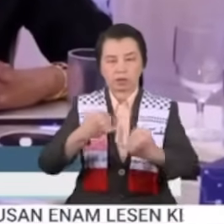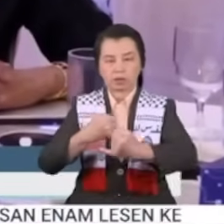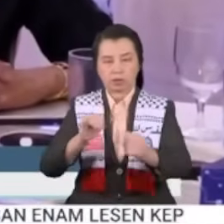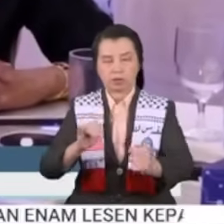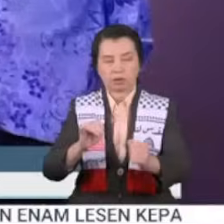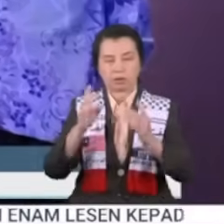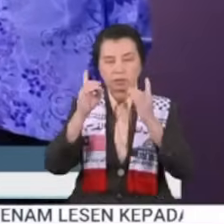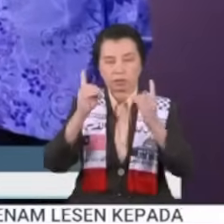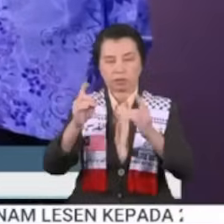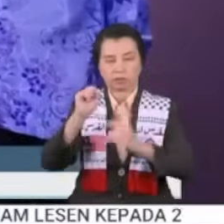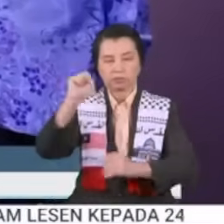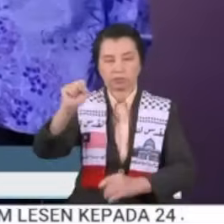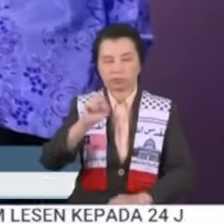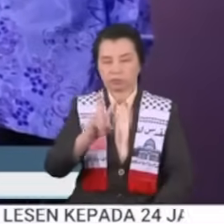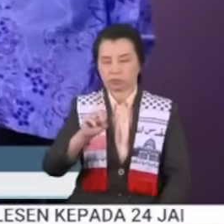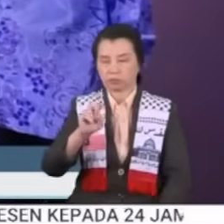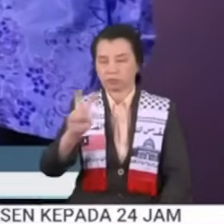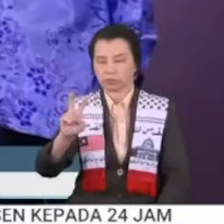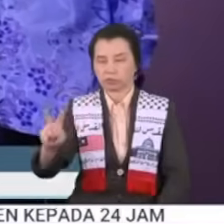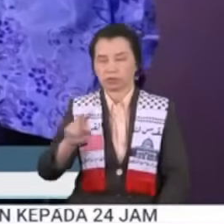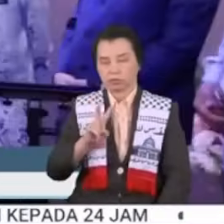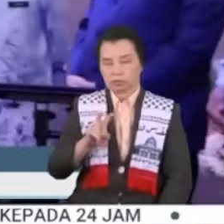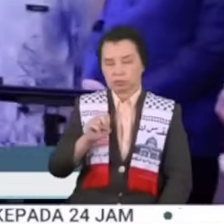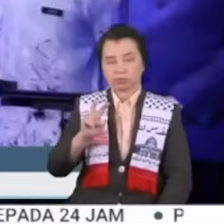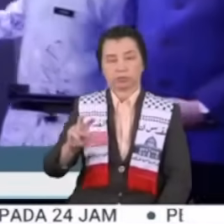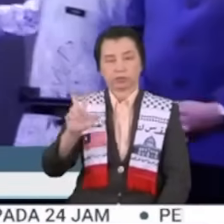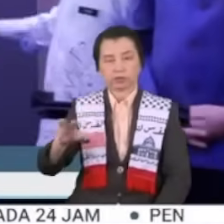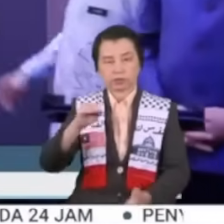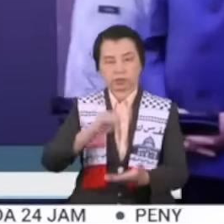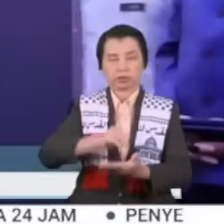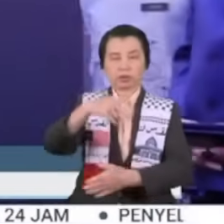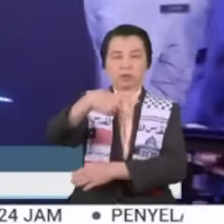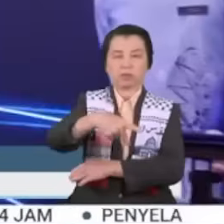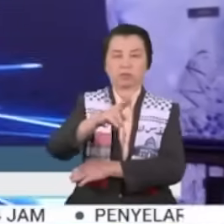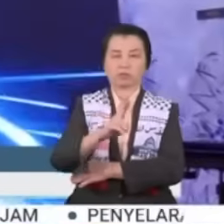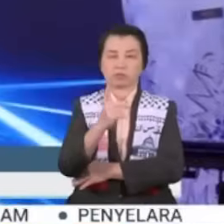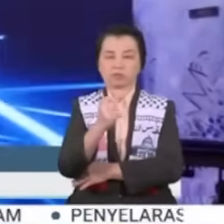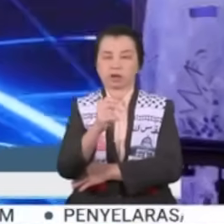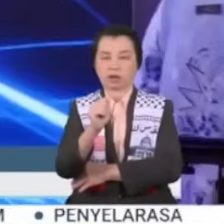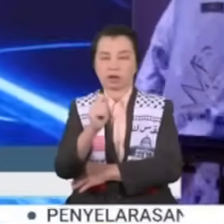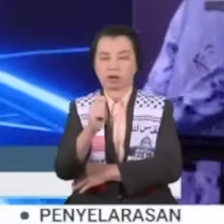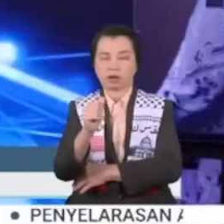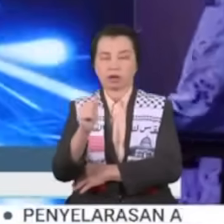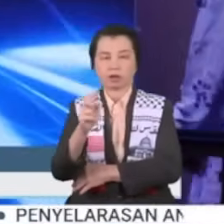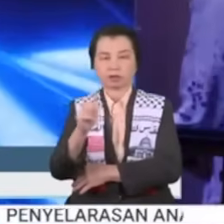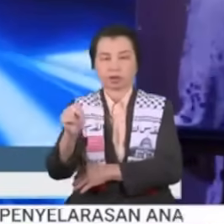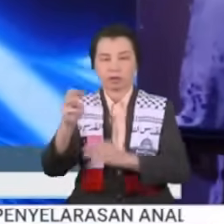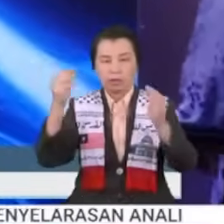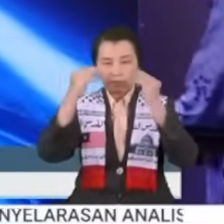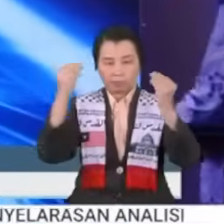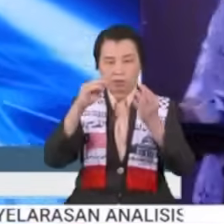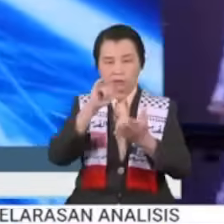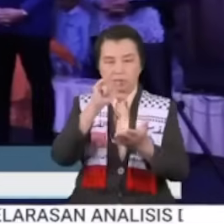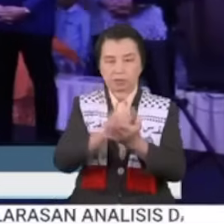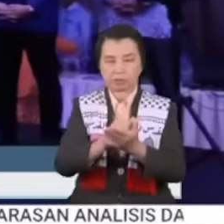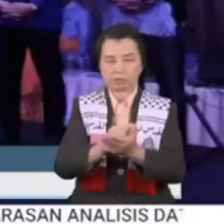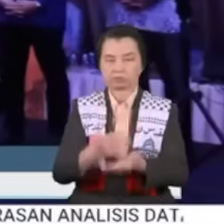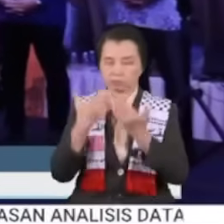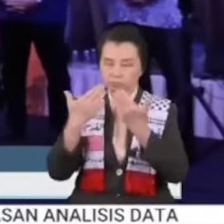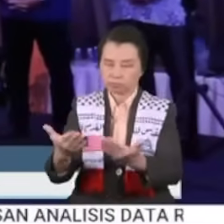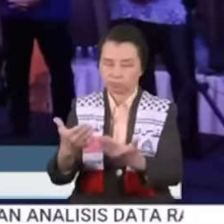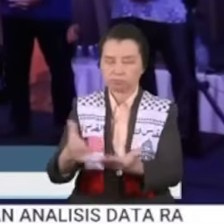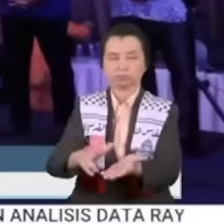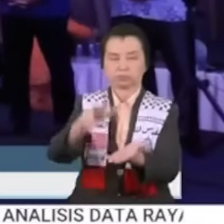negeri Sabah 2022-2023 di putatan Majlis ini adalah manifestasi penghargaan